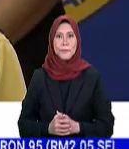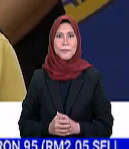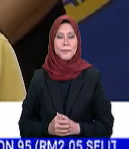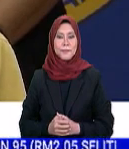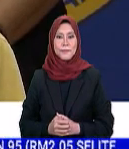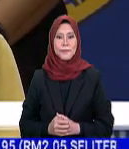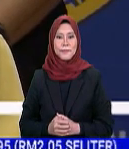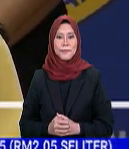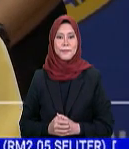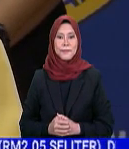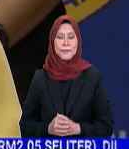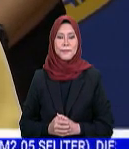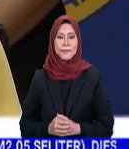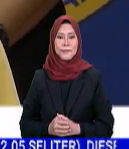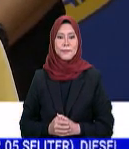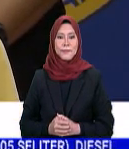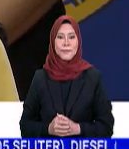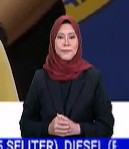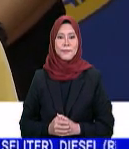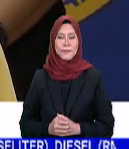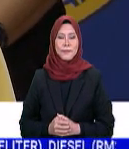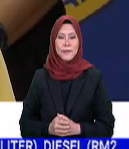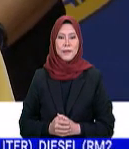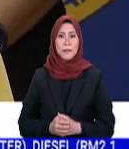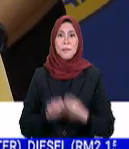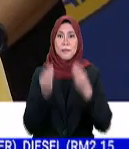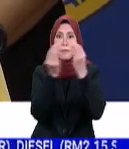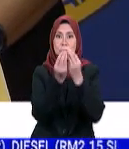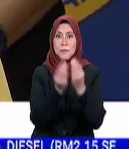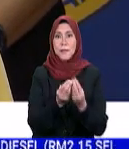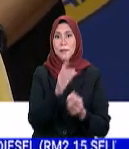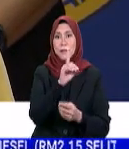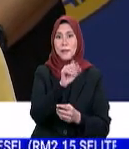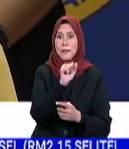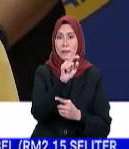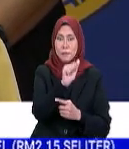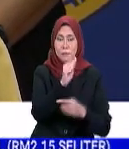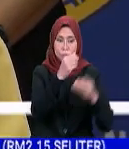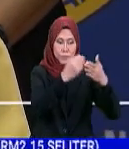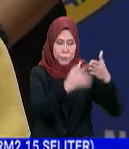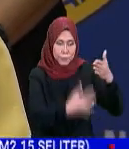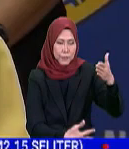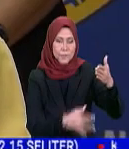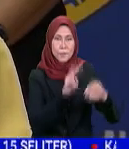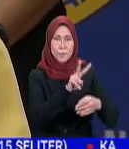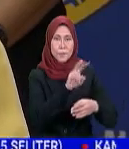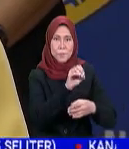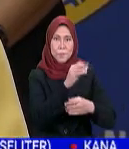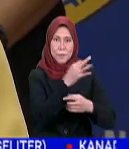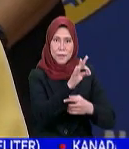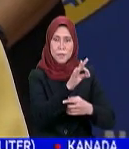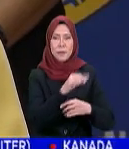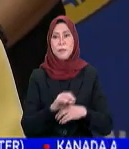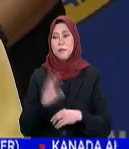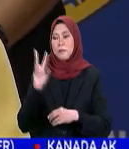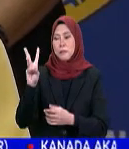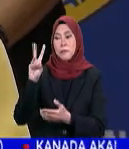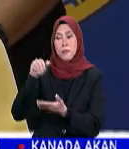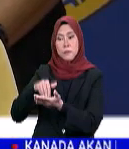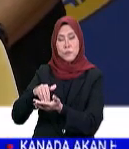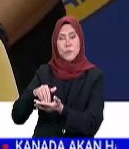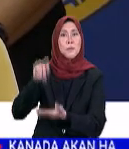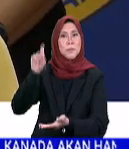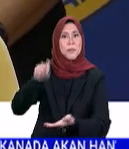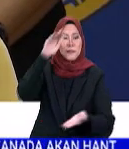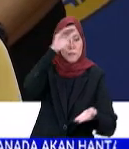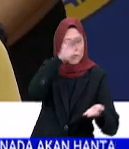Itu berdasarkan kepada baseline data pada tahun 2019. Bermaksud 6,000 perlu kurangkan